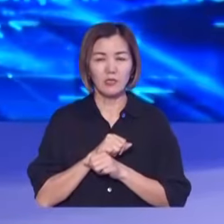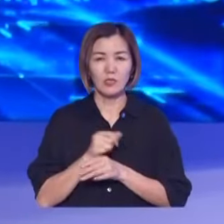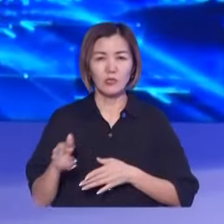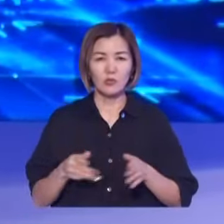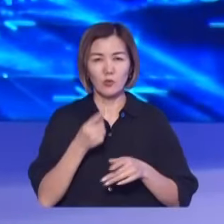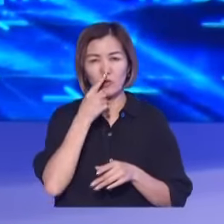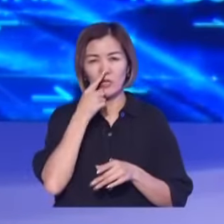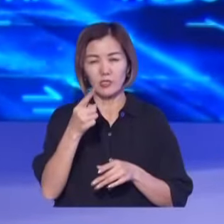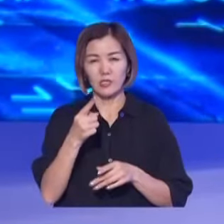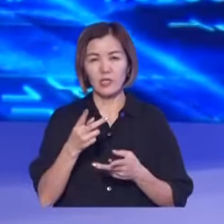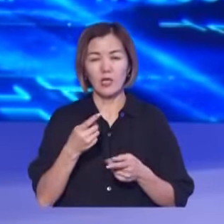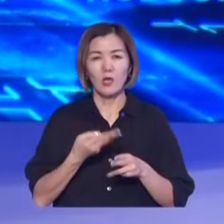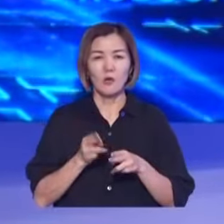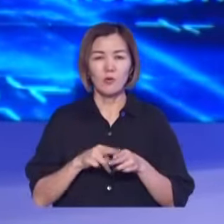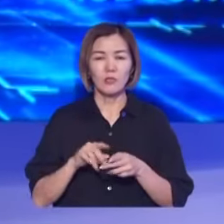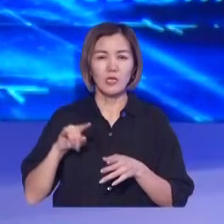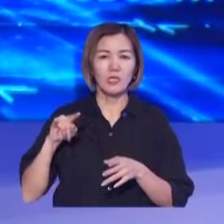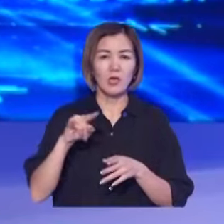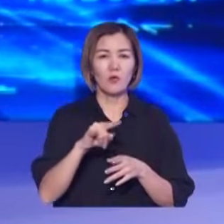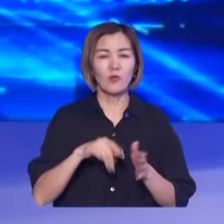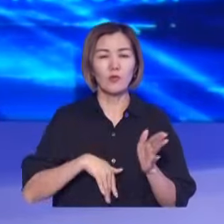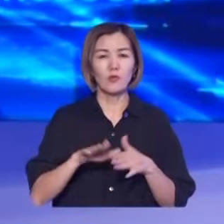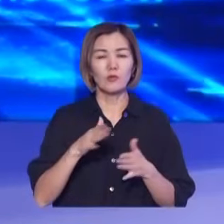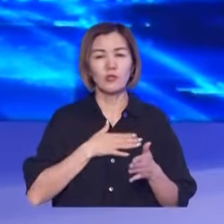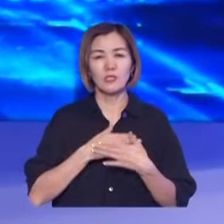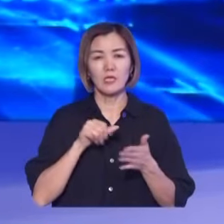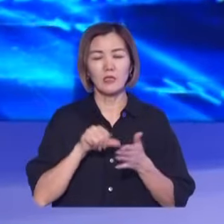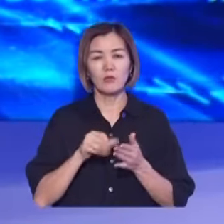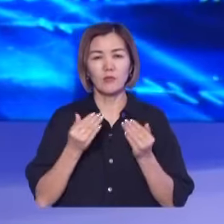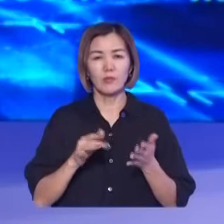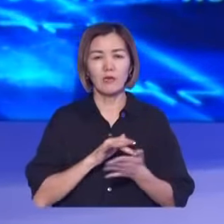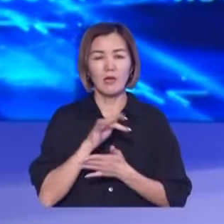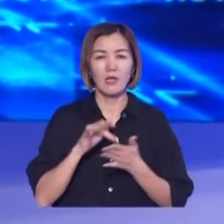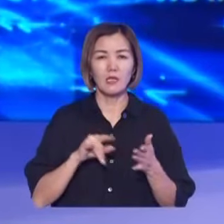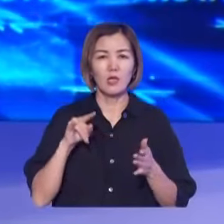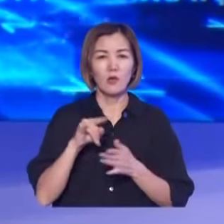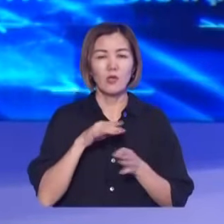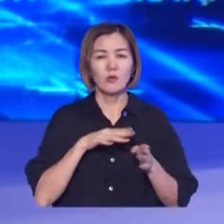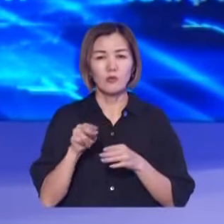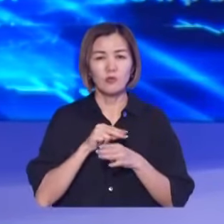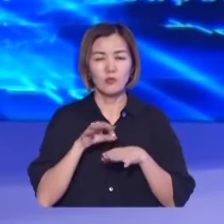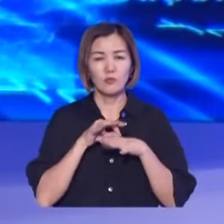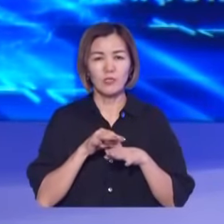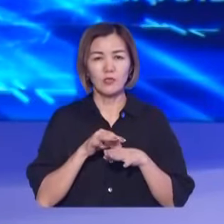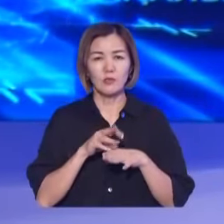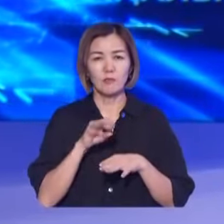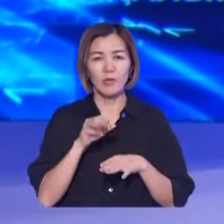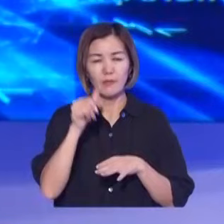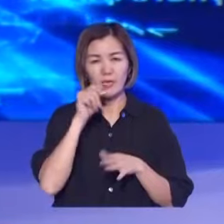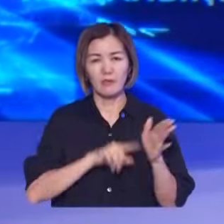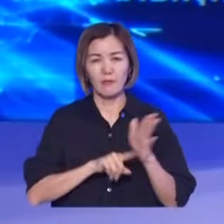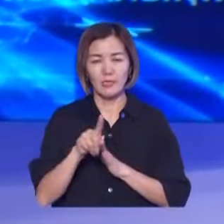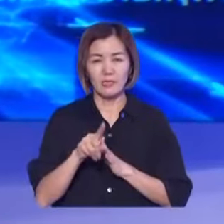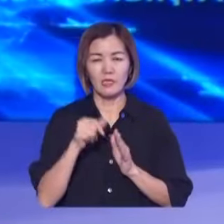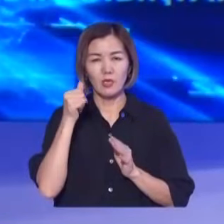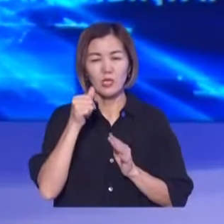жолдың қашықтығы, осыған байланысты әуе қатынасын жақсартуға күш салынып отыр. Биыл қаланың әуе жайына күрделі жөндеу жұмыстары мамыр айында